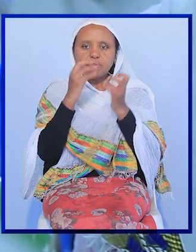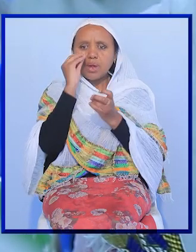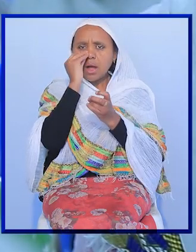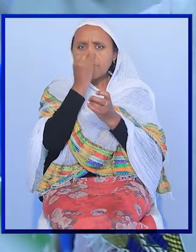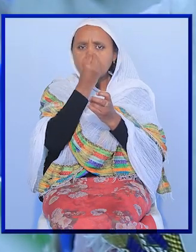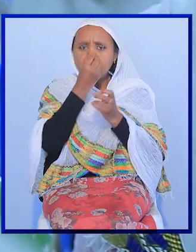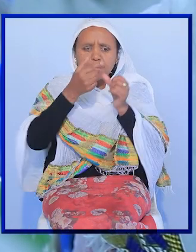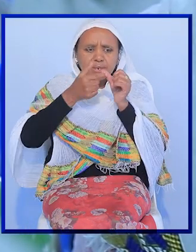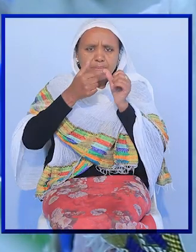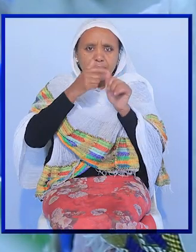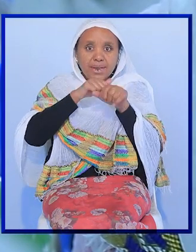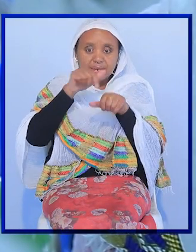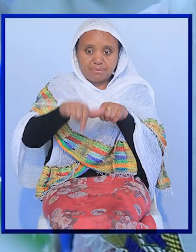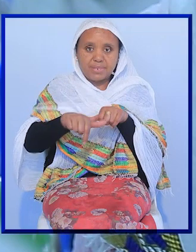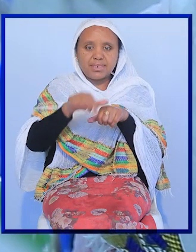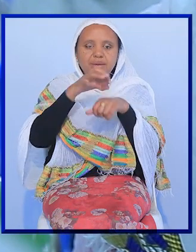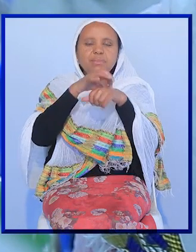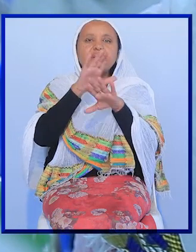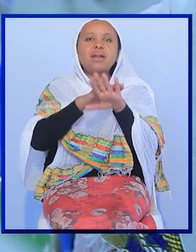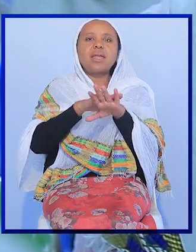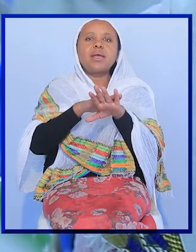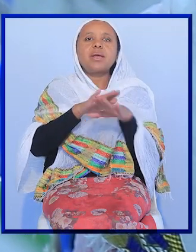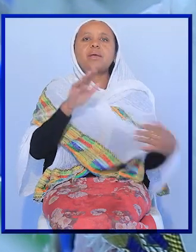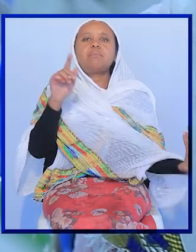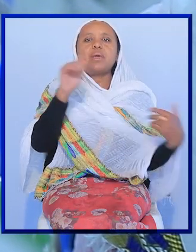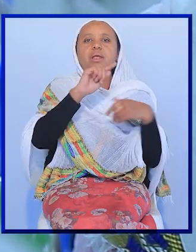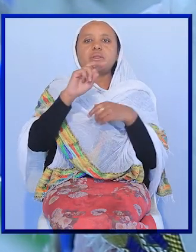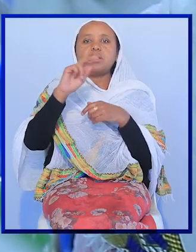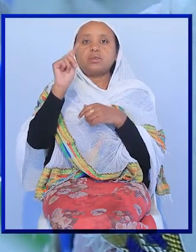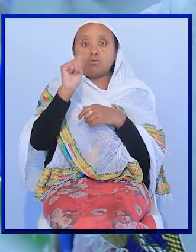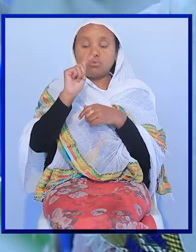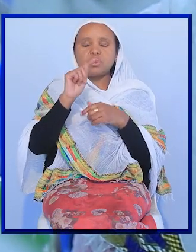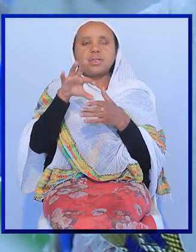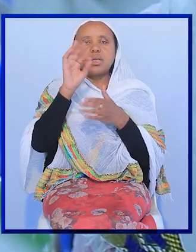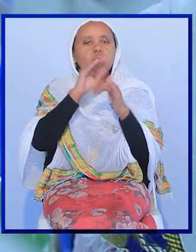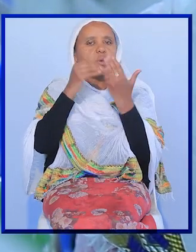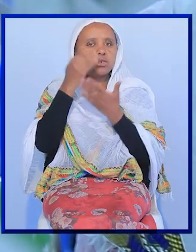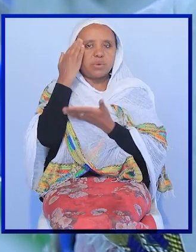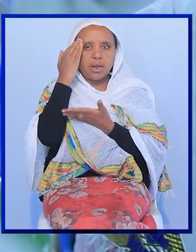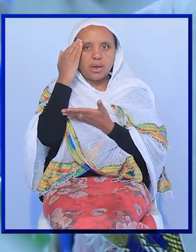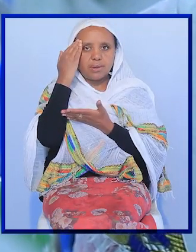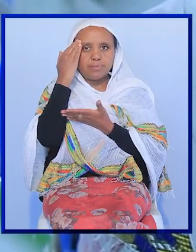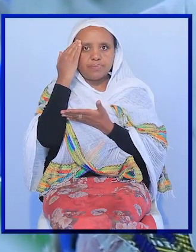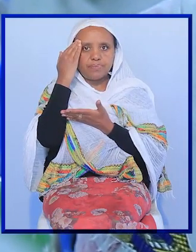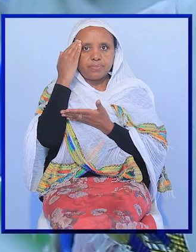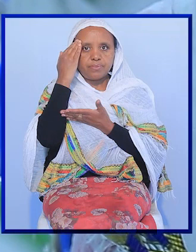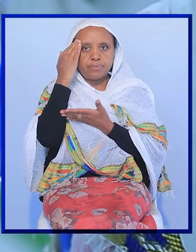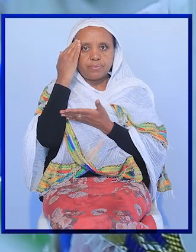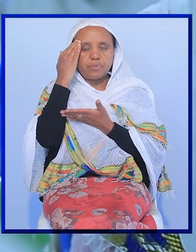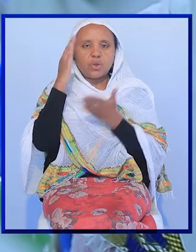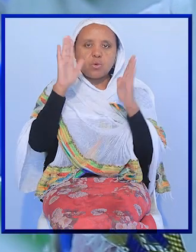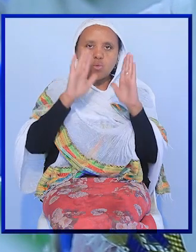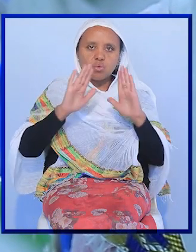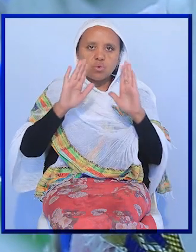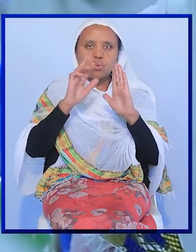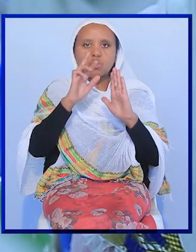አበባ ለመጀመሪያ ጊዜ በዚህ ምድር ላይ በለተሰሉስ እንደተገኘች ሁላችንም እናውቃለን በለተፍ እሁድ